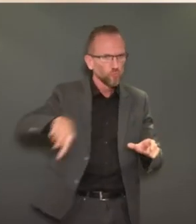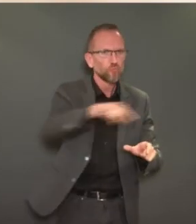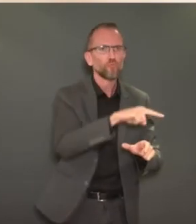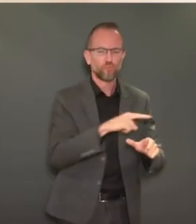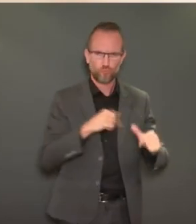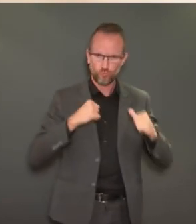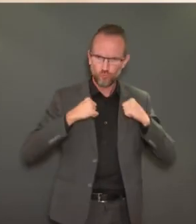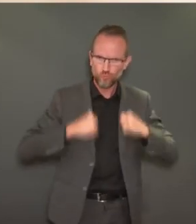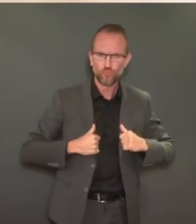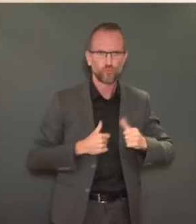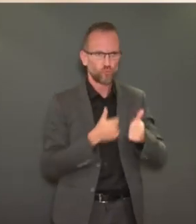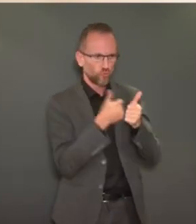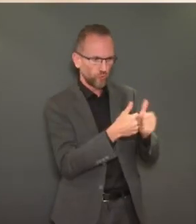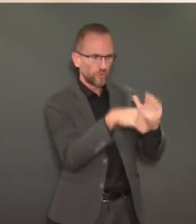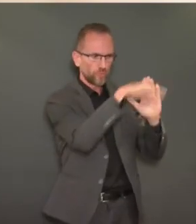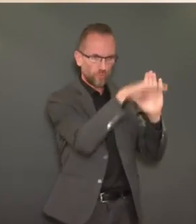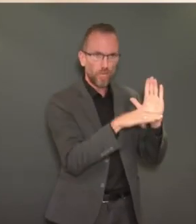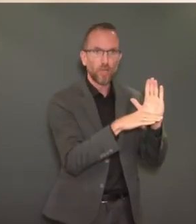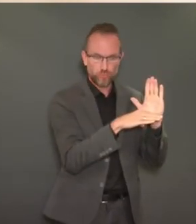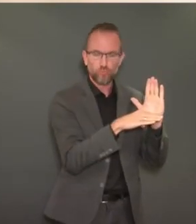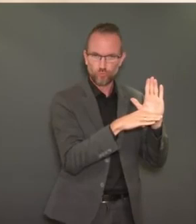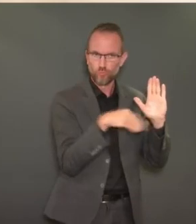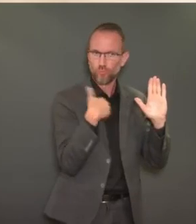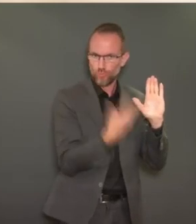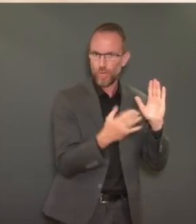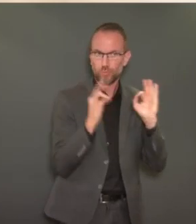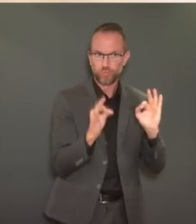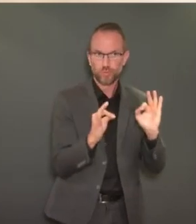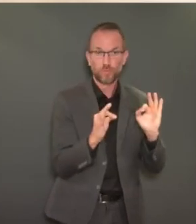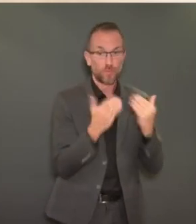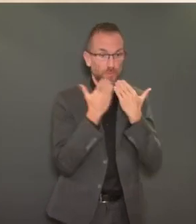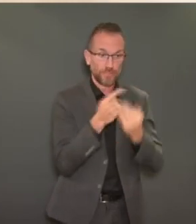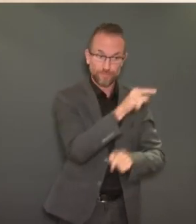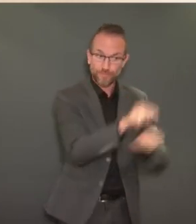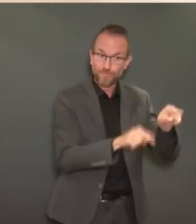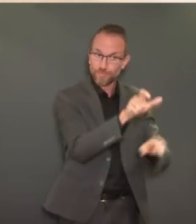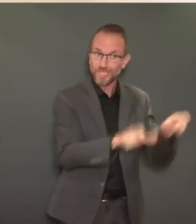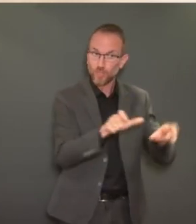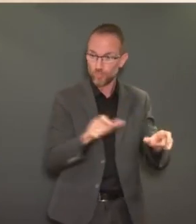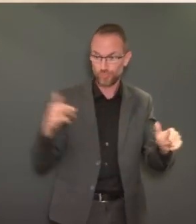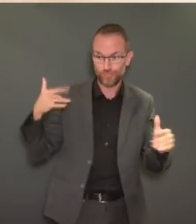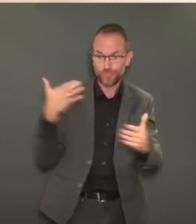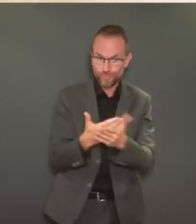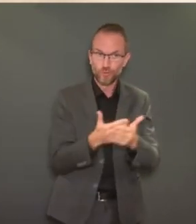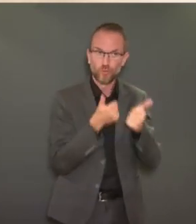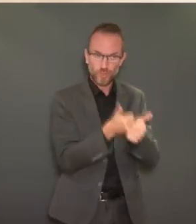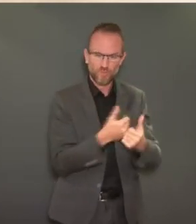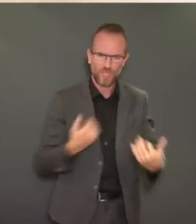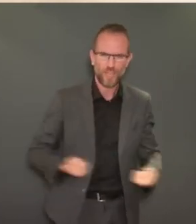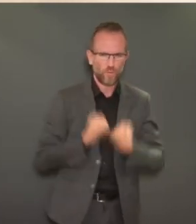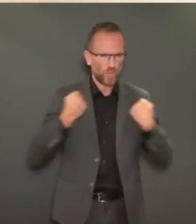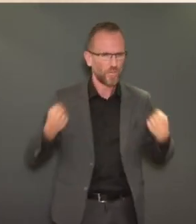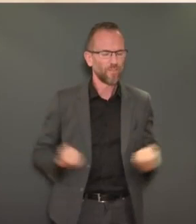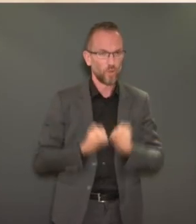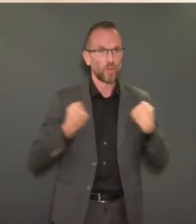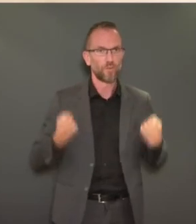à ces règles et je tiens tous à les remercier pour les efforts qui ont été faits. Et c'est des efforts qui sont clairement